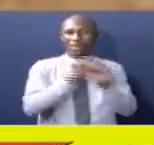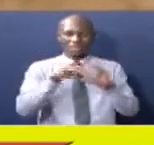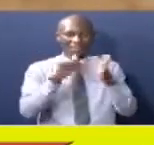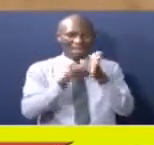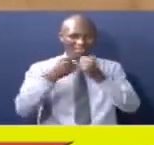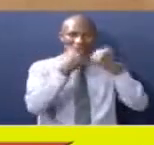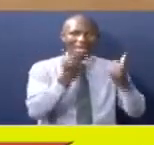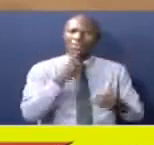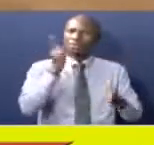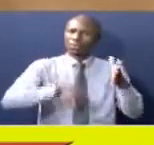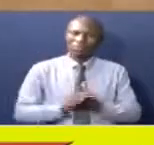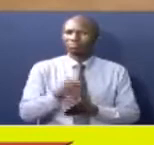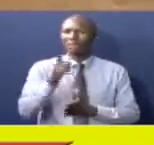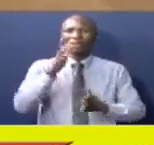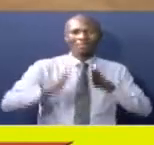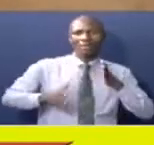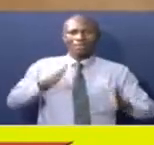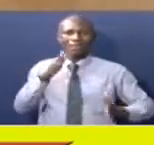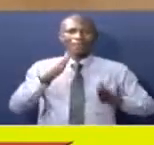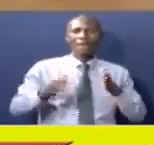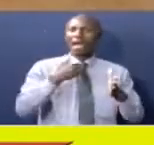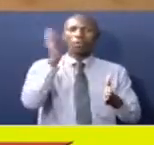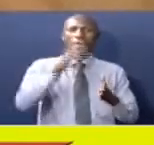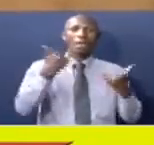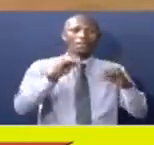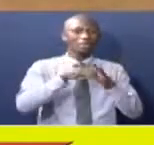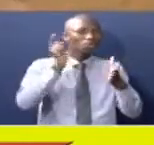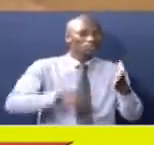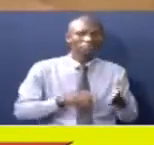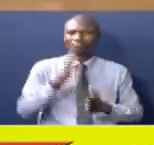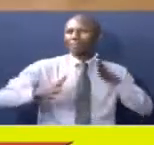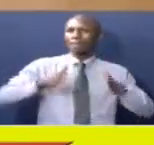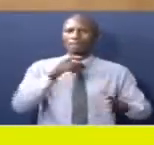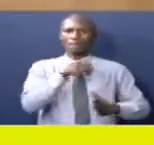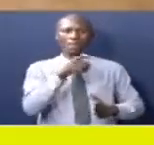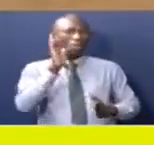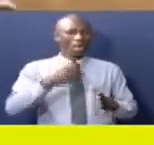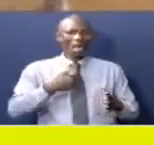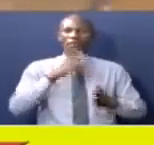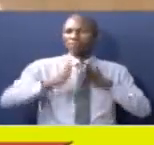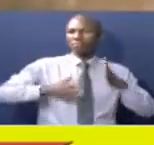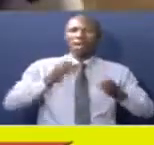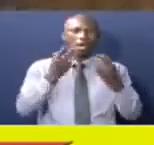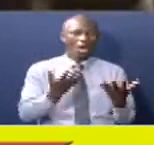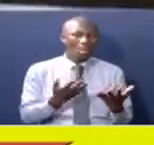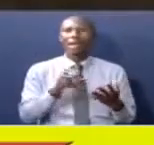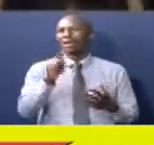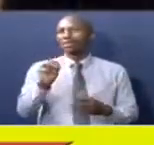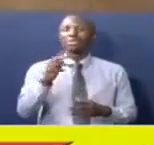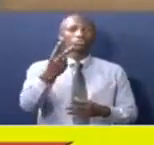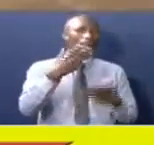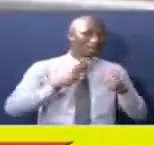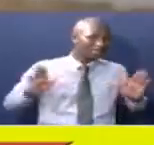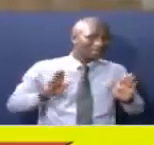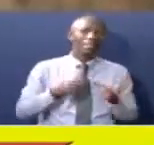ino ni waweta kana asembi a meitha uka ilu asembi a medha maisemba kilungu cha kilomita ili